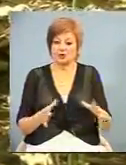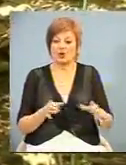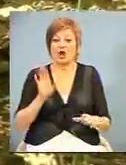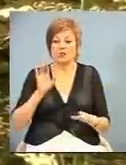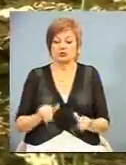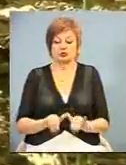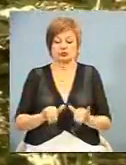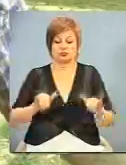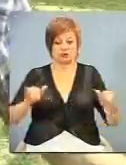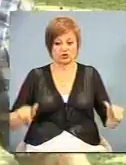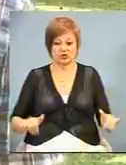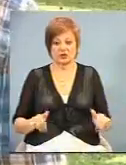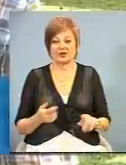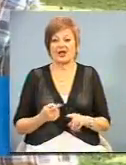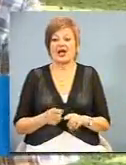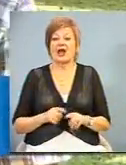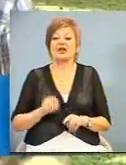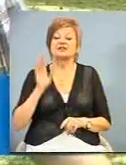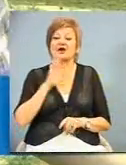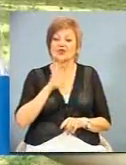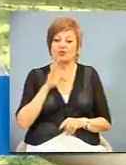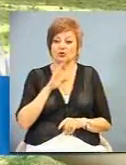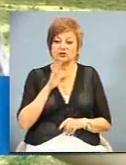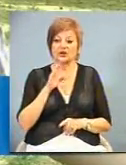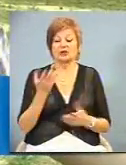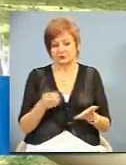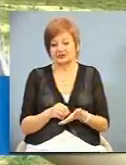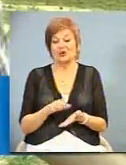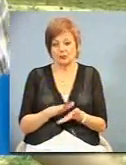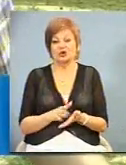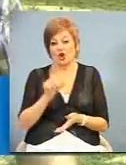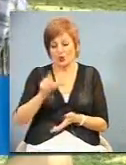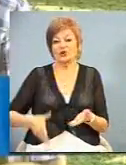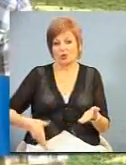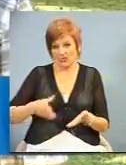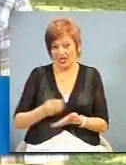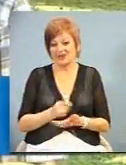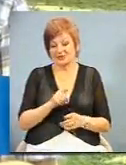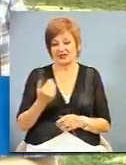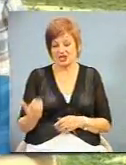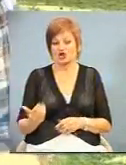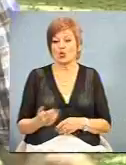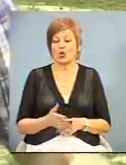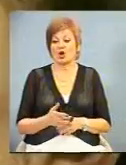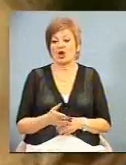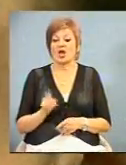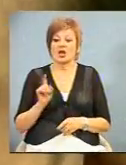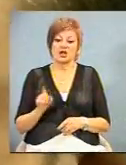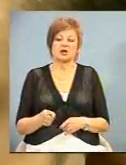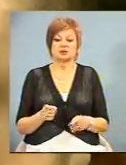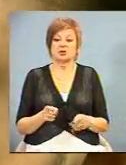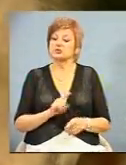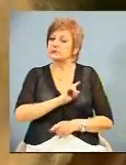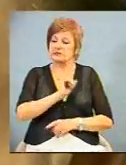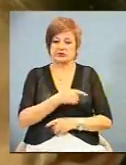вона збільшилася. Це вода, яка якось обліковується, і за неї платять люди, і вона б'є досить